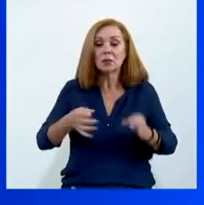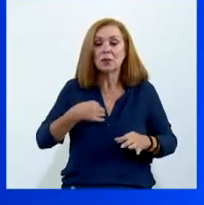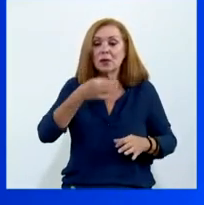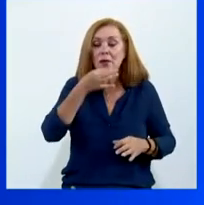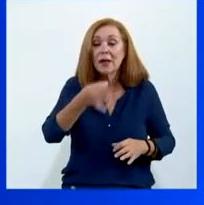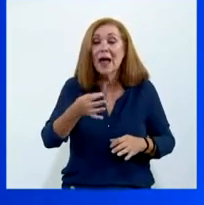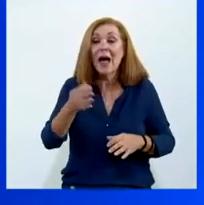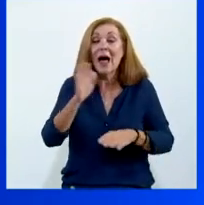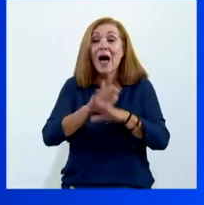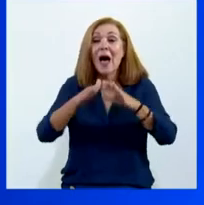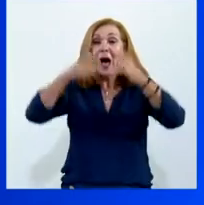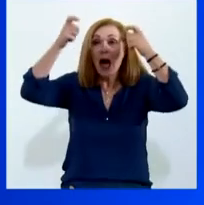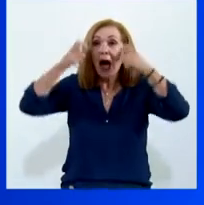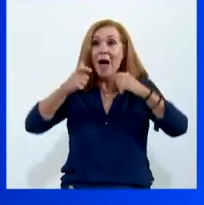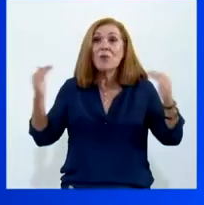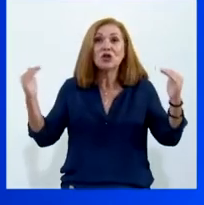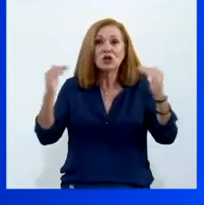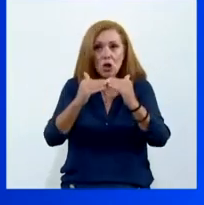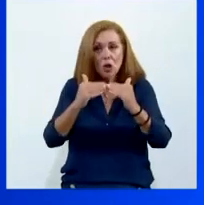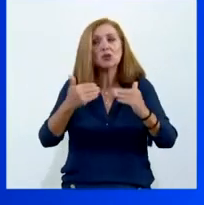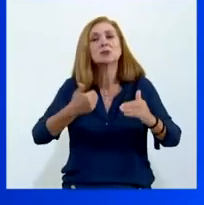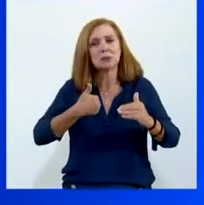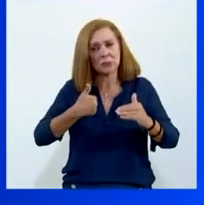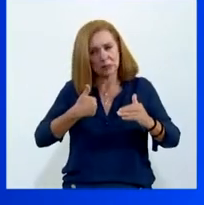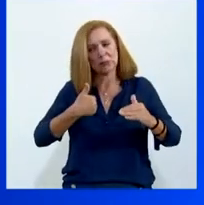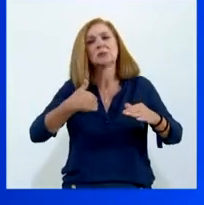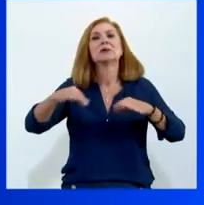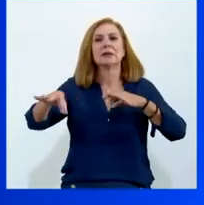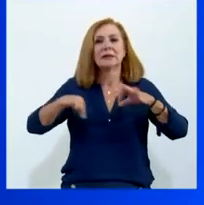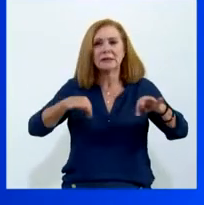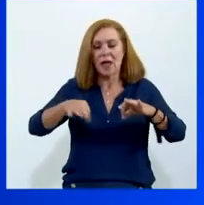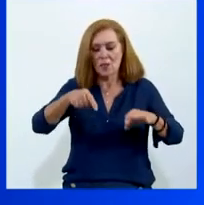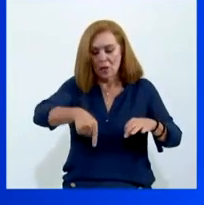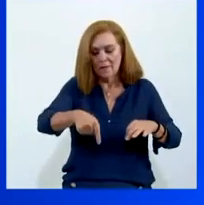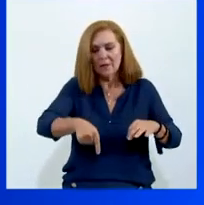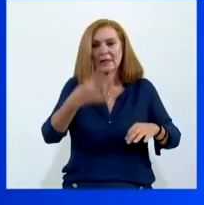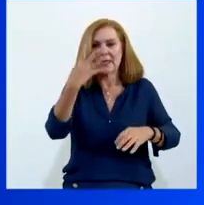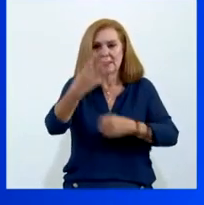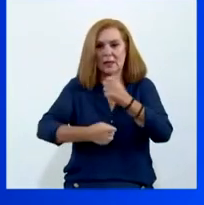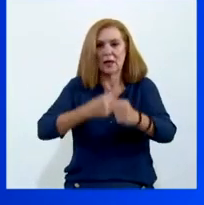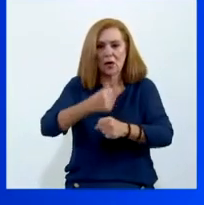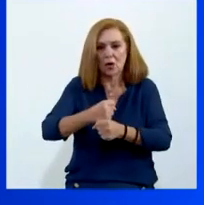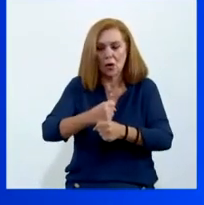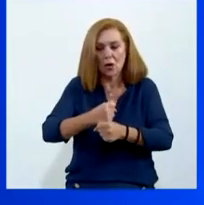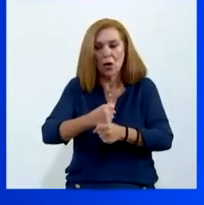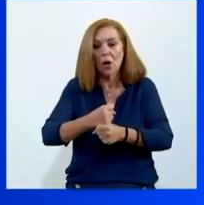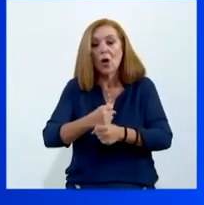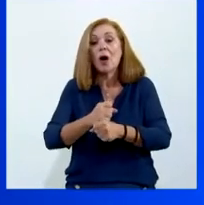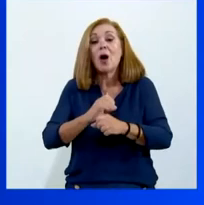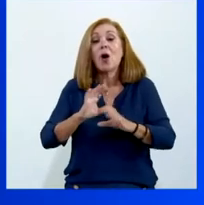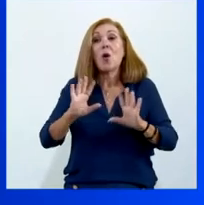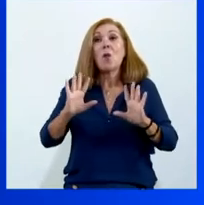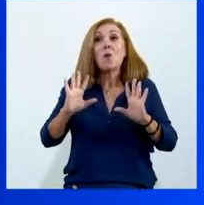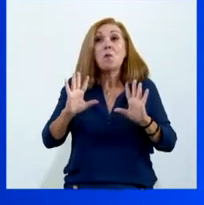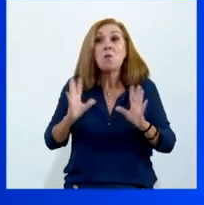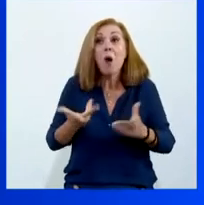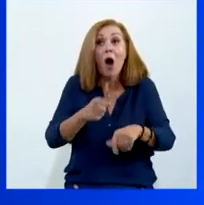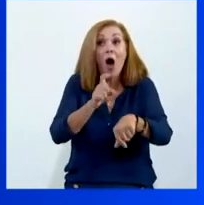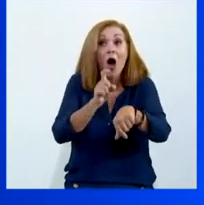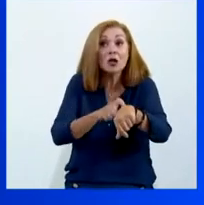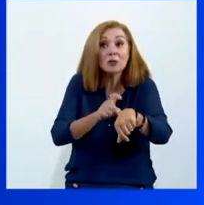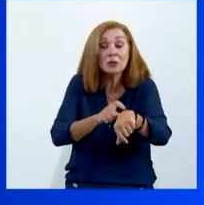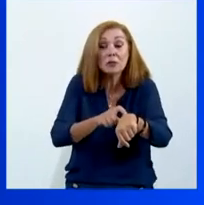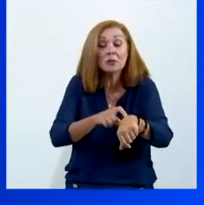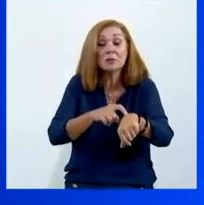στο γάμο είναι στα σχέδια της κυβέρνησης για αυτήν την τετραετία. Ο χρόνος τον οποίο θα